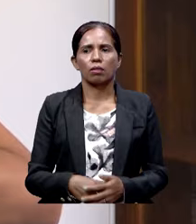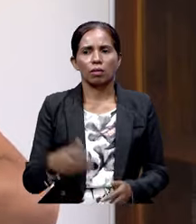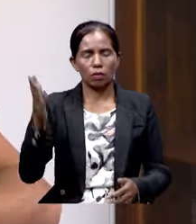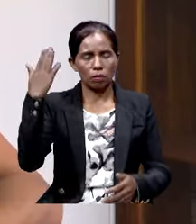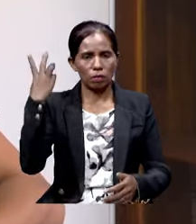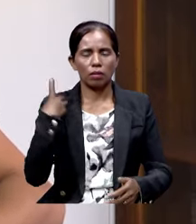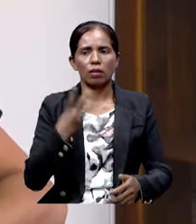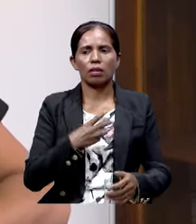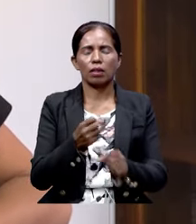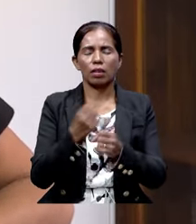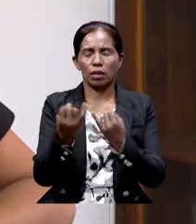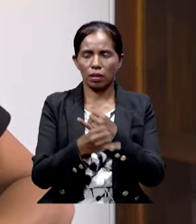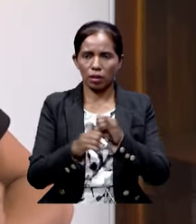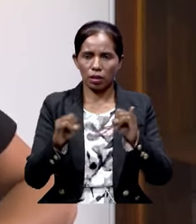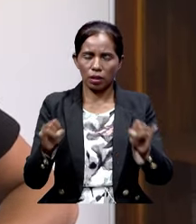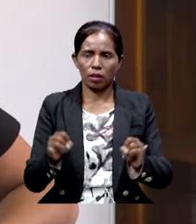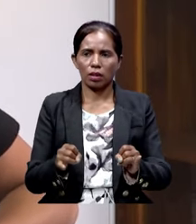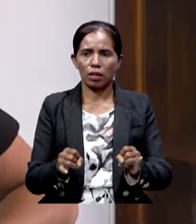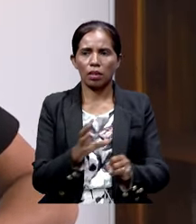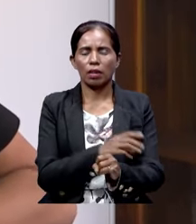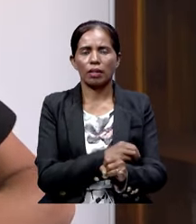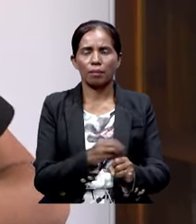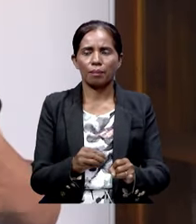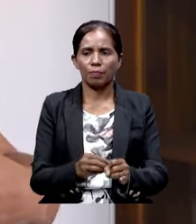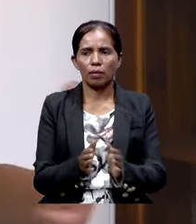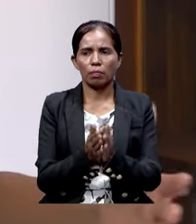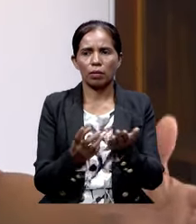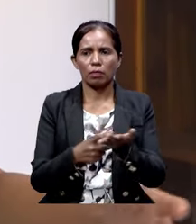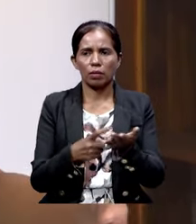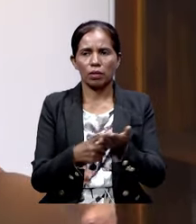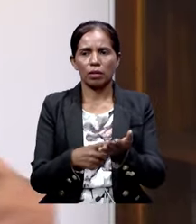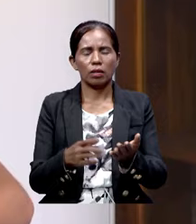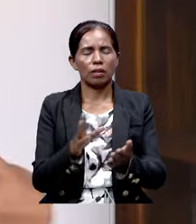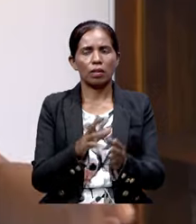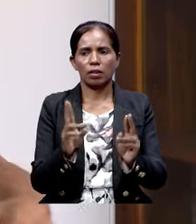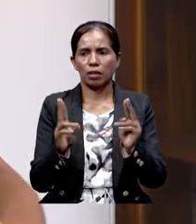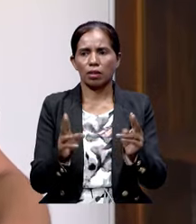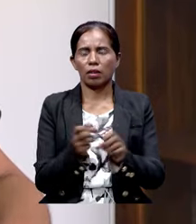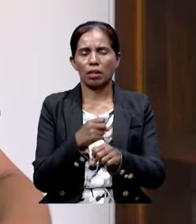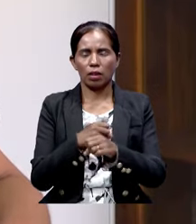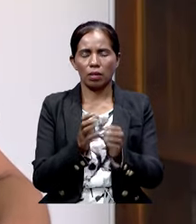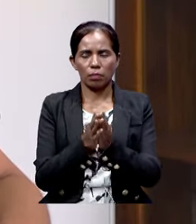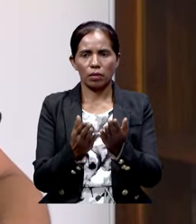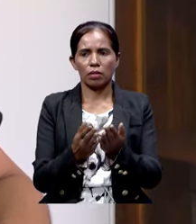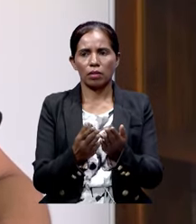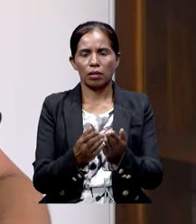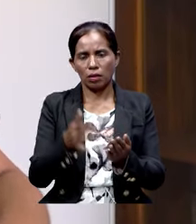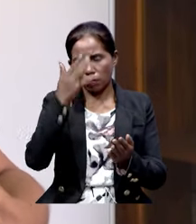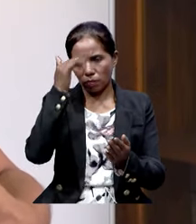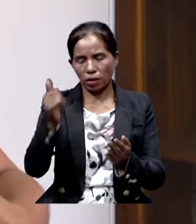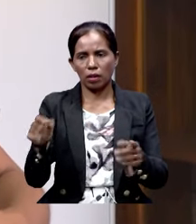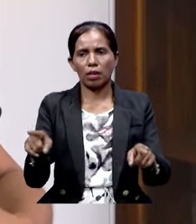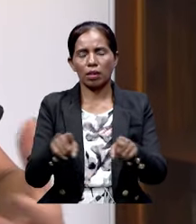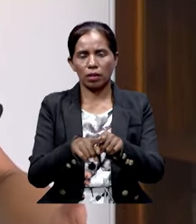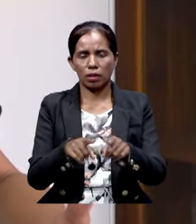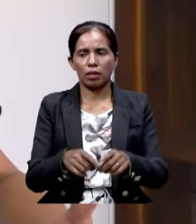uluk-uluk ita gungang ne kan pasaporte sira lancar ya bahasa dan tambah sa agora sana